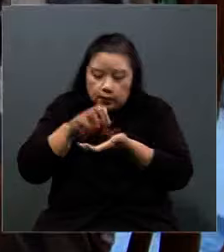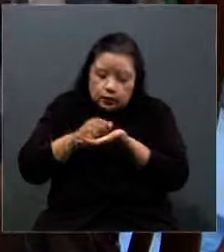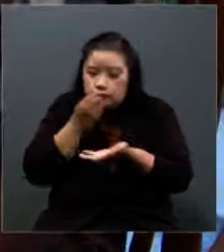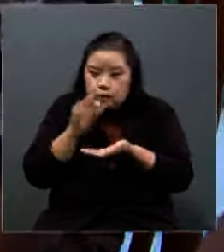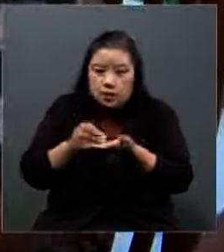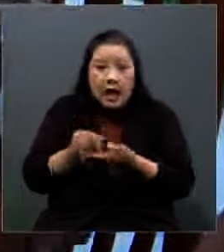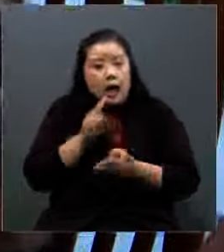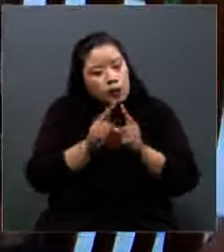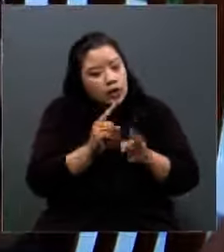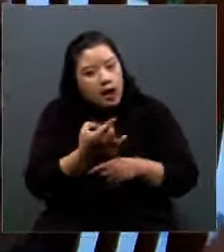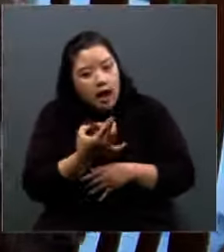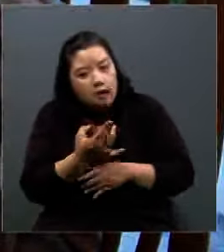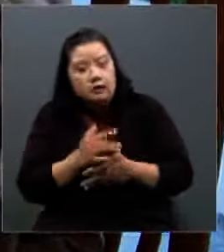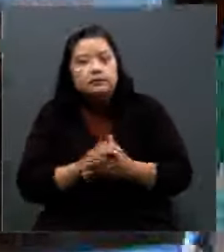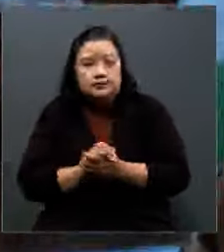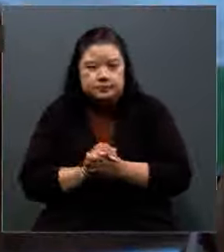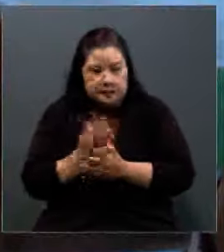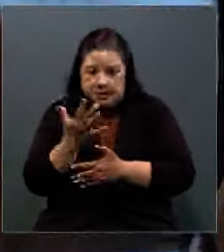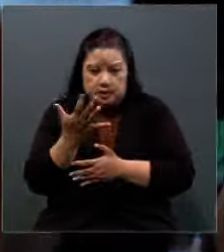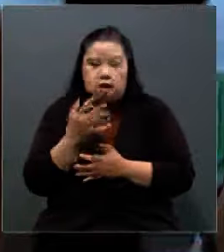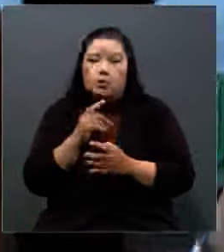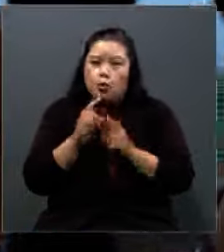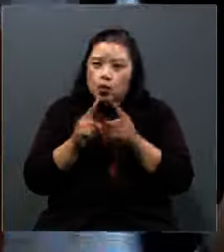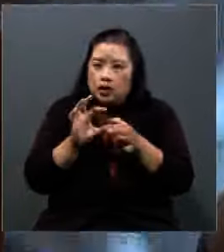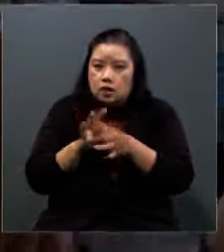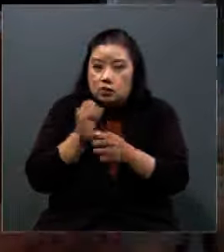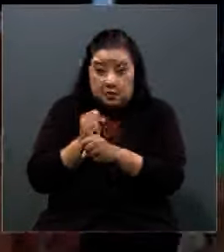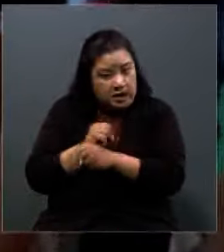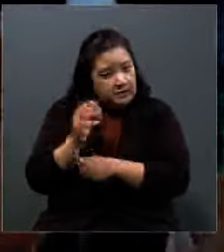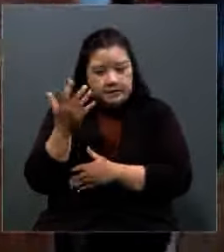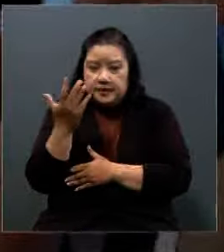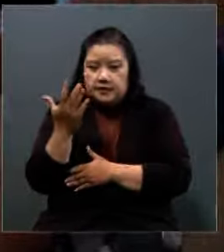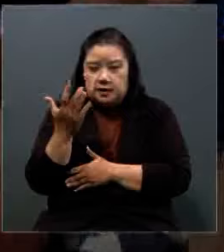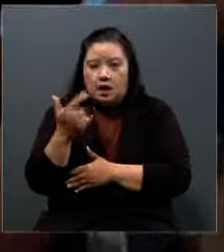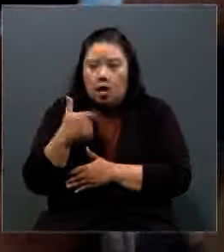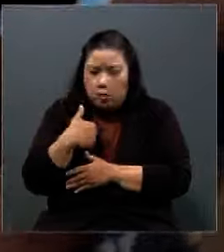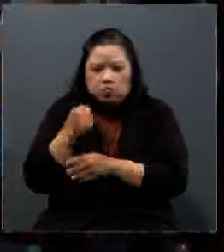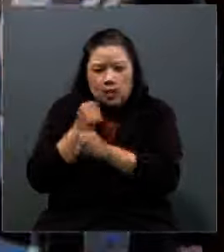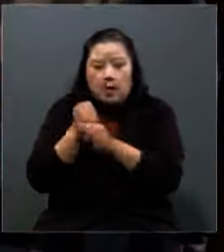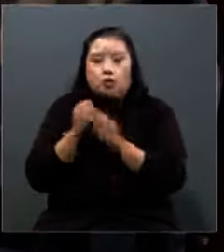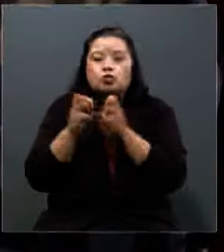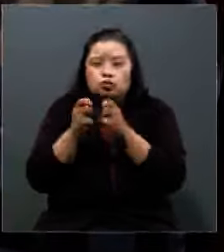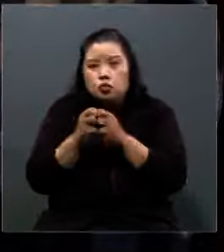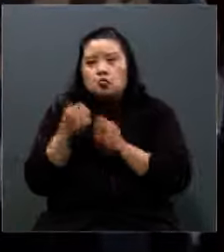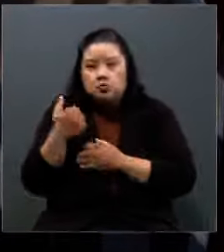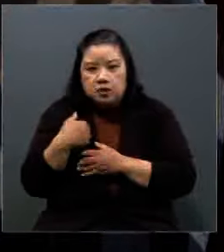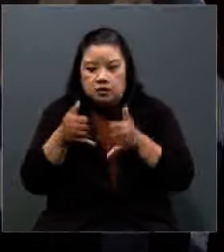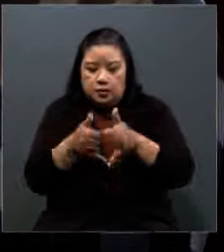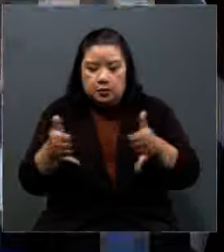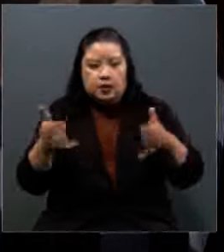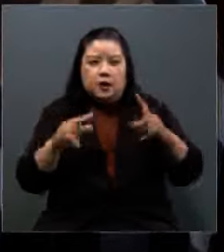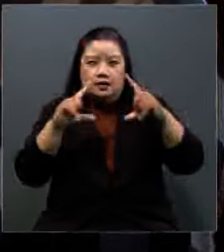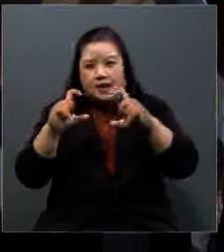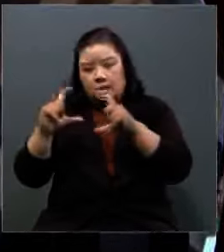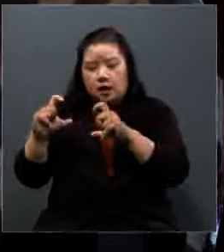นะครับท่านนายกก็บอกว่าไม่ได้พูดคุยกันในเรื่องประเด็นเกี่ยวกับงานนะเพราะว่ายุ่งกันอยู่นะครับถ่ายรูปอย่างเดียวนะครับท่านทักษิ